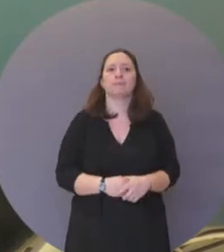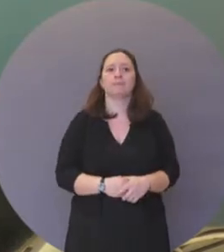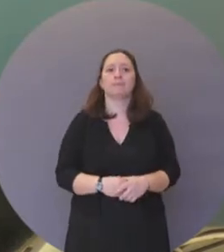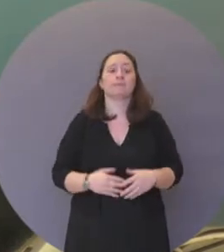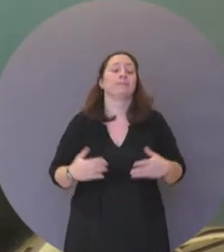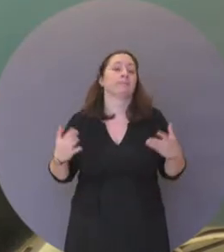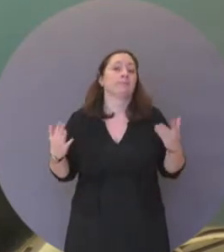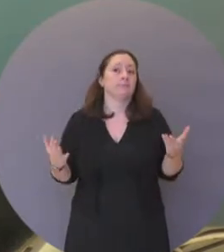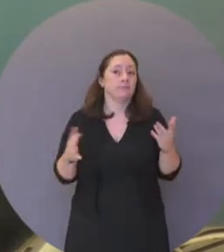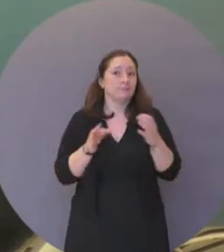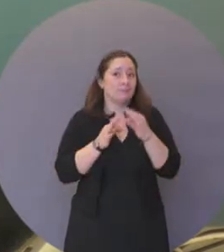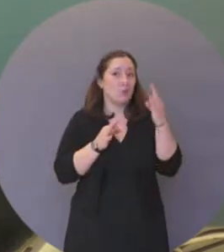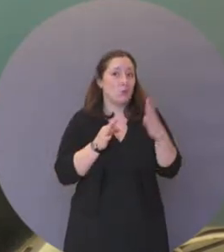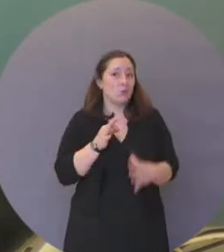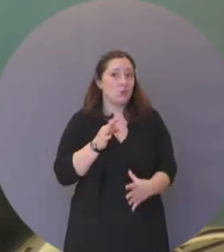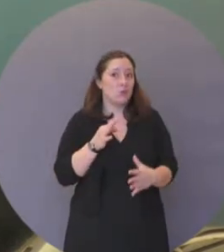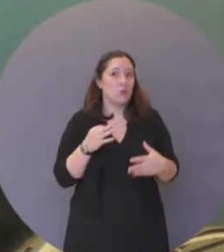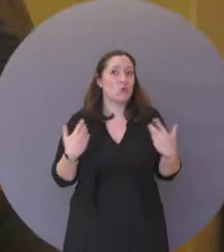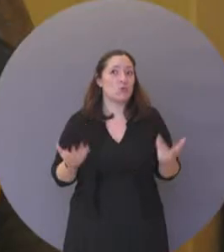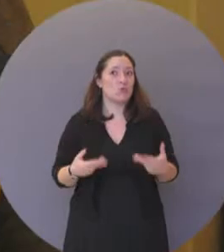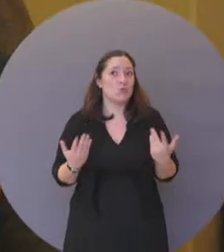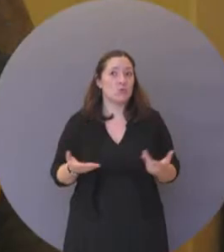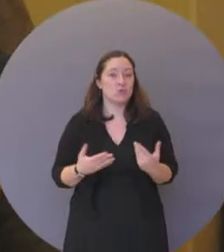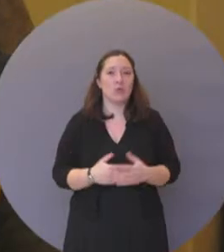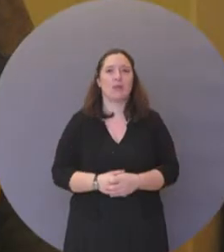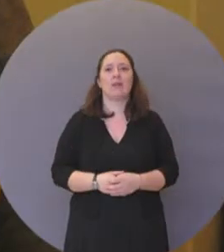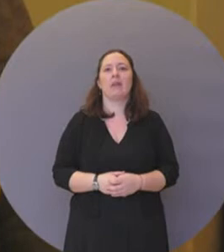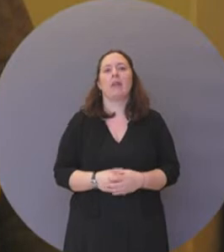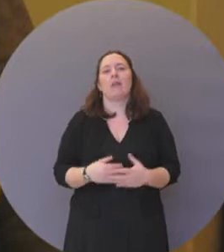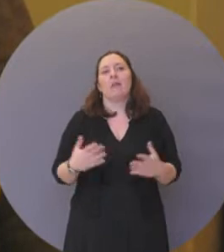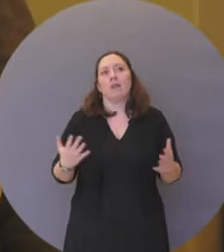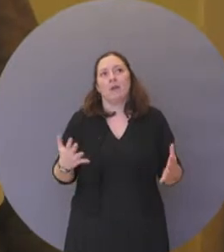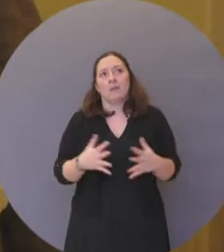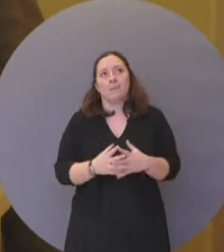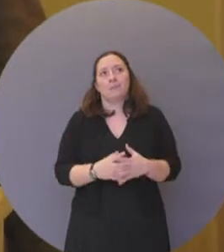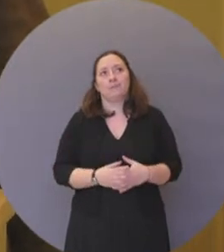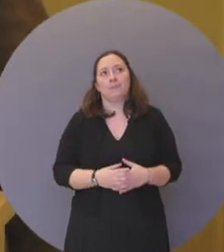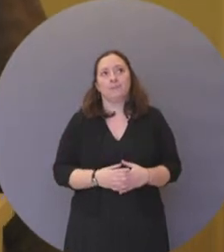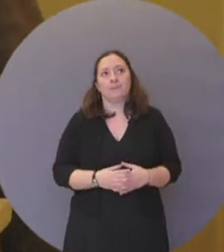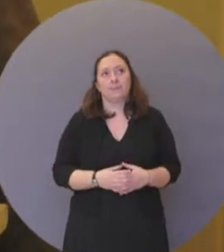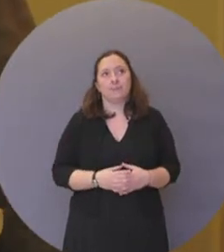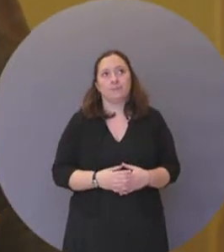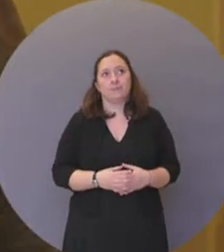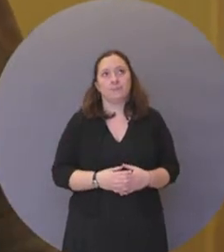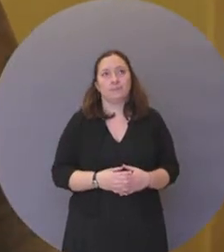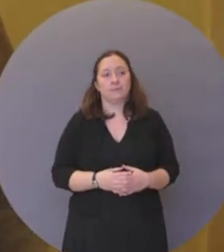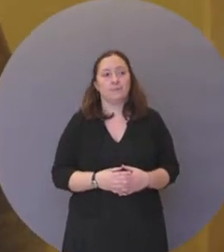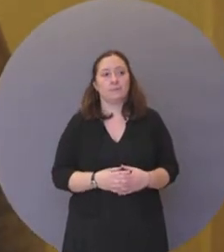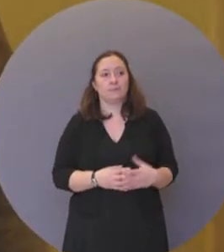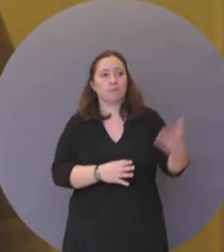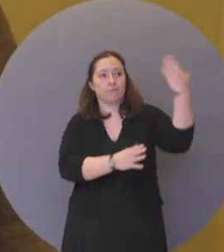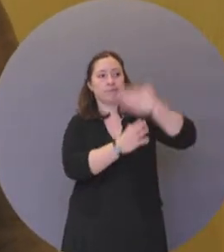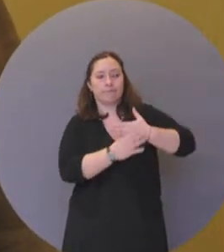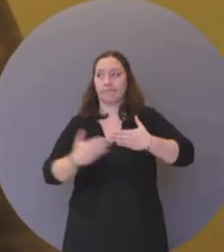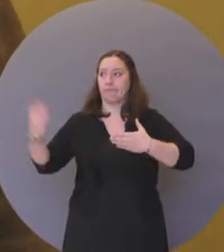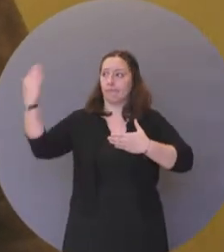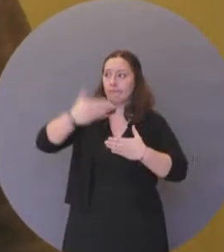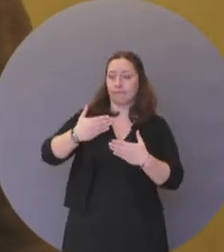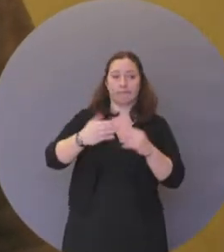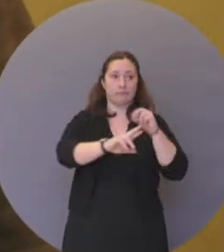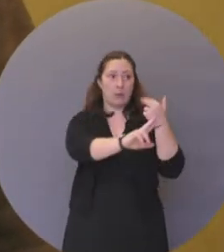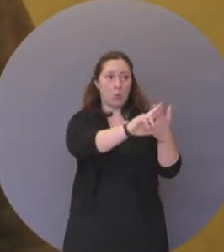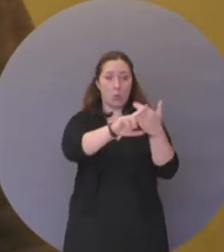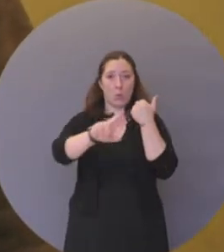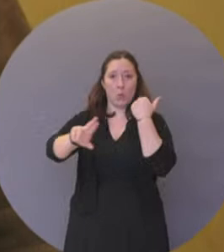conclusions c'est bien évidemment pour répondre à aux autres